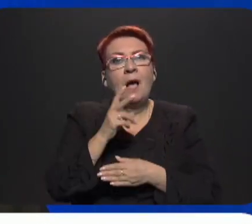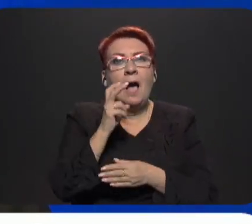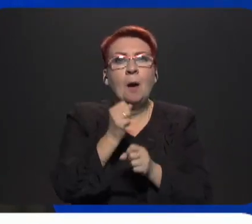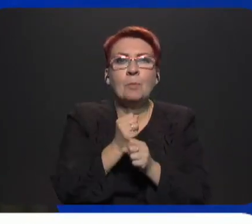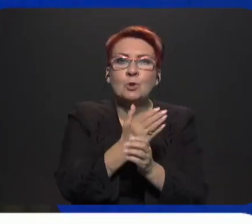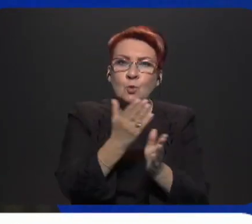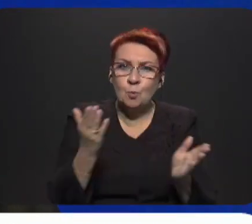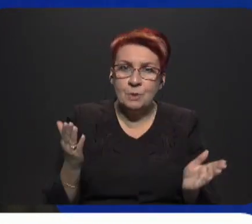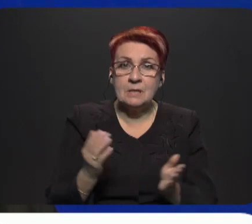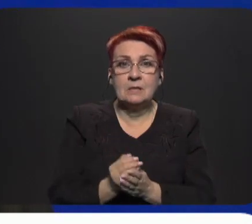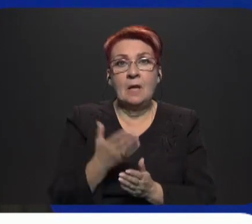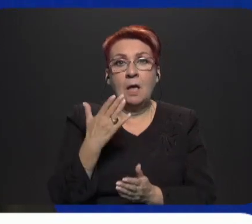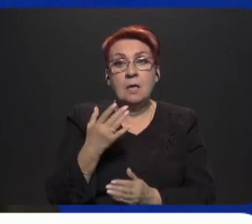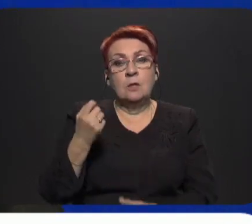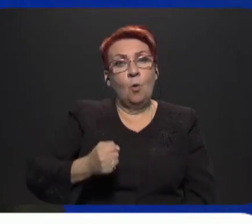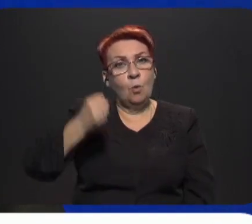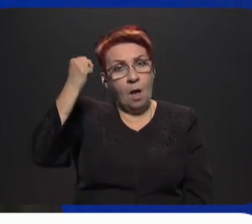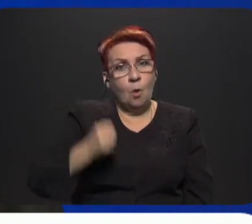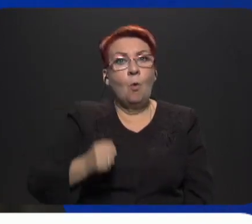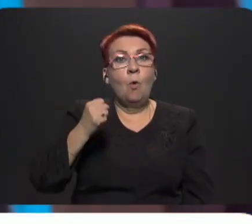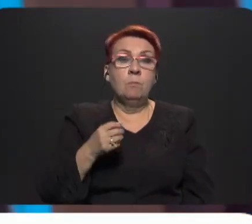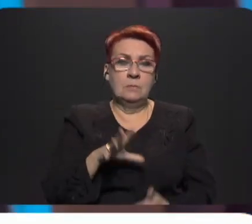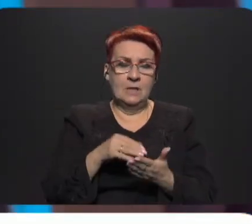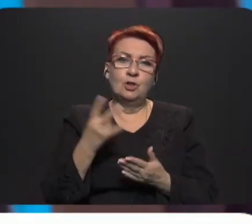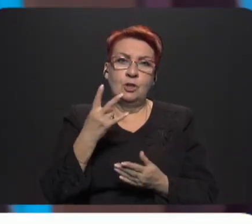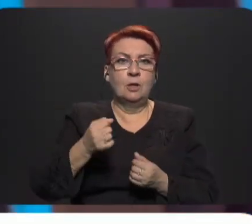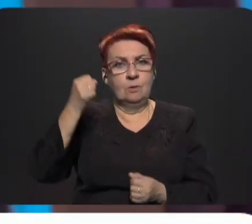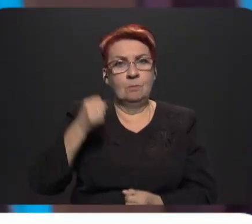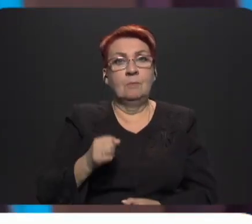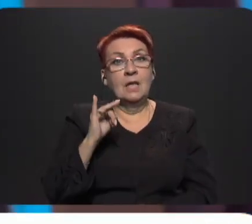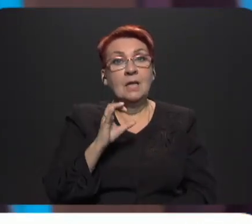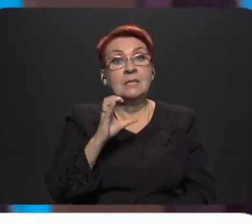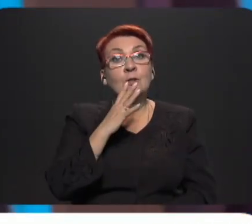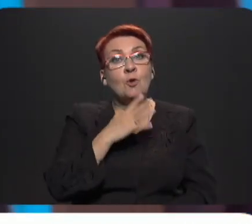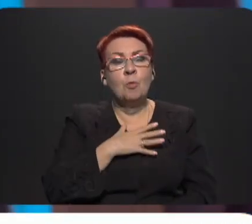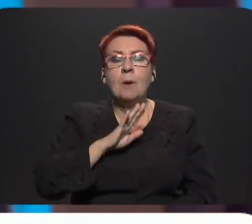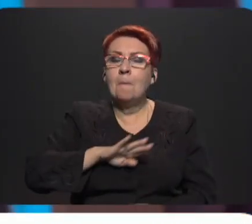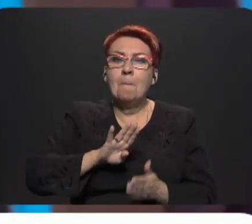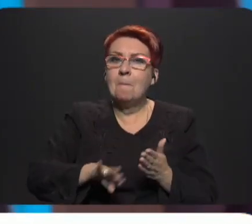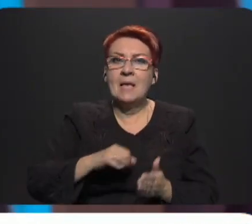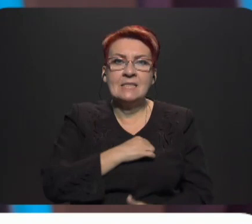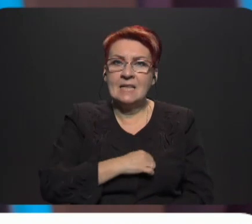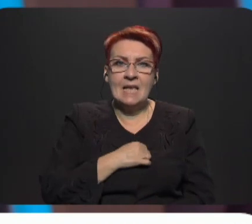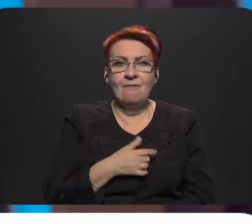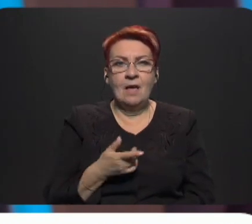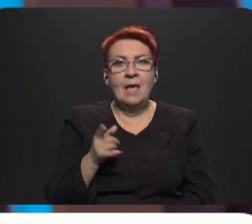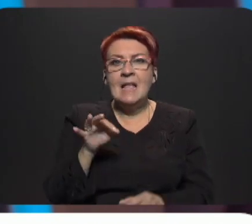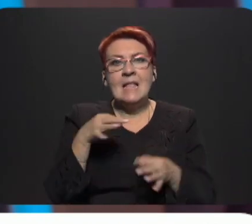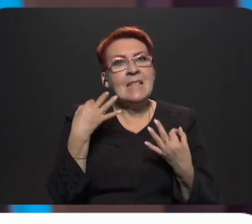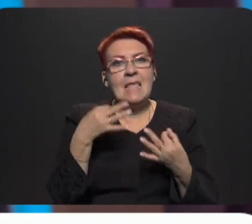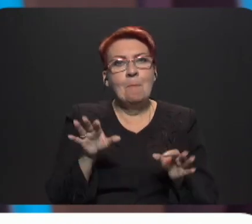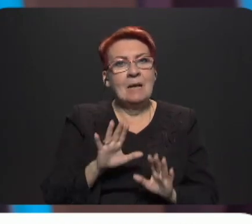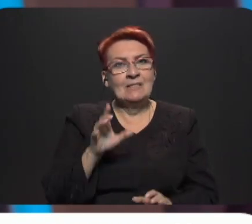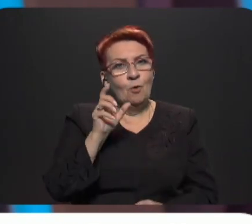поступить. Если надо ударить кулаком, то значит, надо ударить кулаком. И с любовью это сделать, без гнева. Не позволить себе, раз